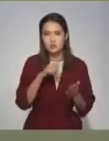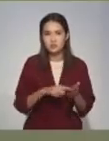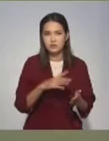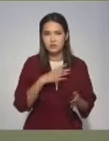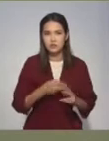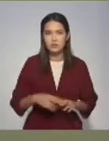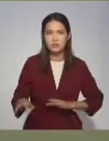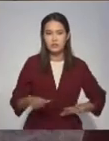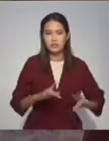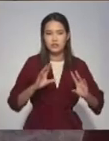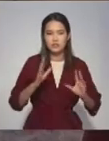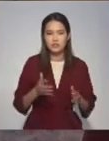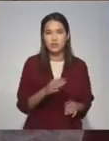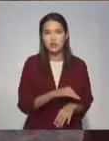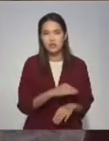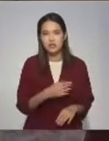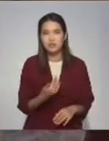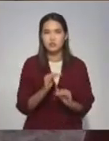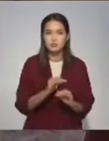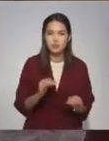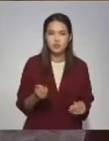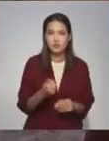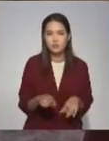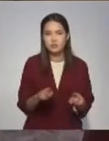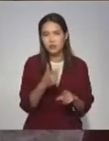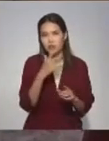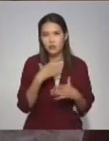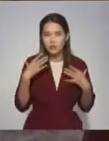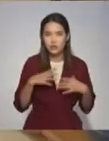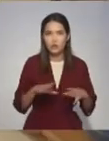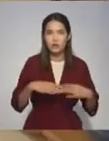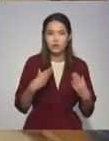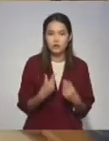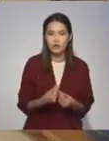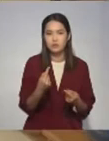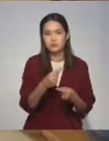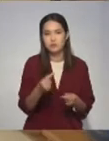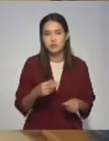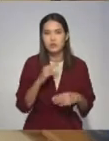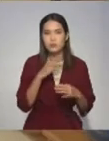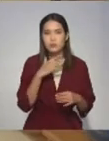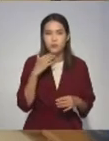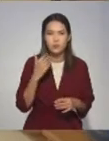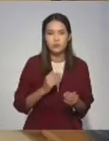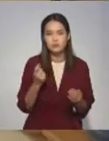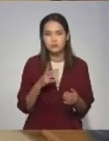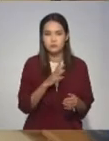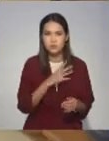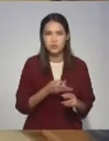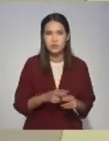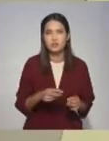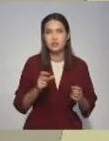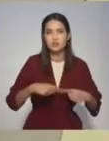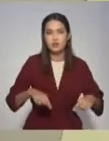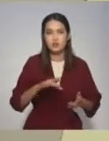ішімдікке салынып, күнде әйелі мен балаларын ұруды әдетке айналдырған. Отбасындағы жанжалдан әбден шаршаған ана жолдасын сауықтыру